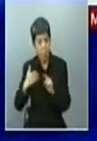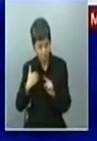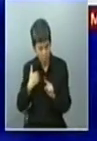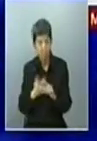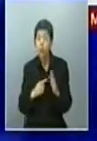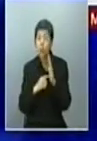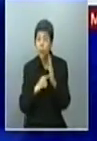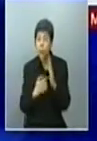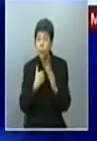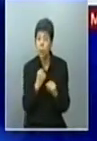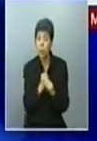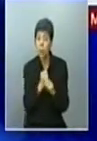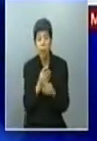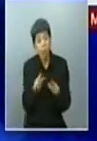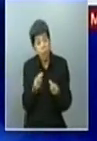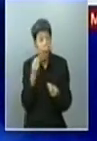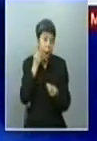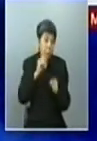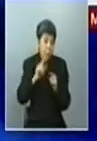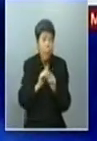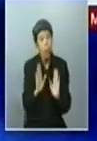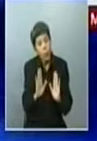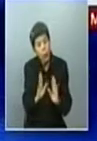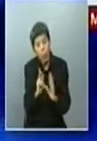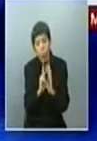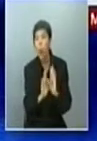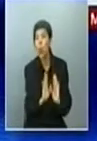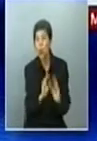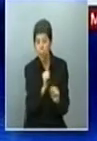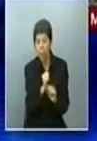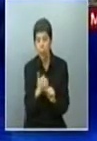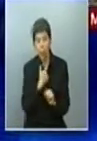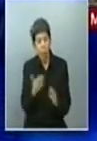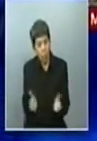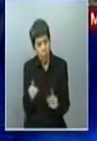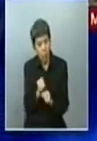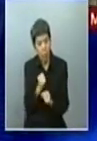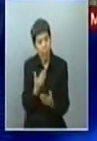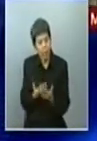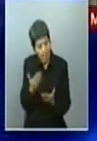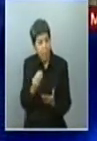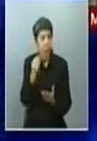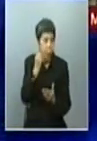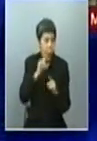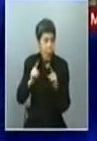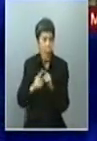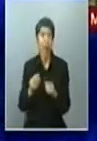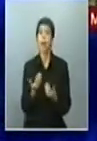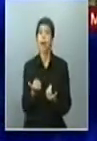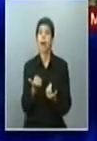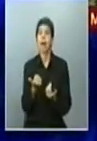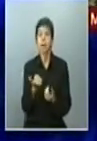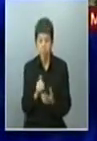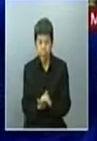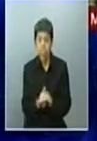างเช่นภาคอสังหาริมทรัพย์ก็อาจจะมีการผ่อนคลายกฎเกณฑ์ต่างๆเพื่อผลักดันให้มีแรงซื้อเข้ามาในตลาดอสังหาริมทรัพย์นะ